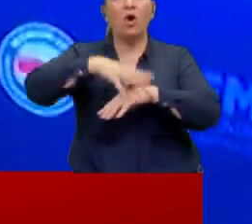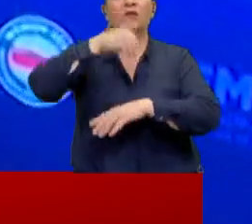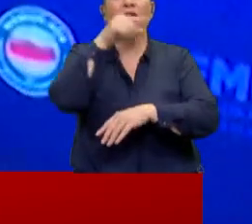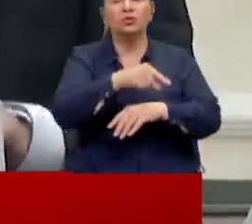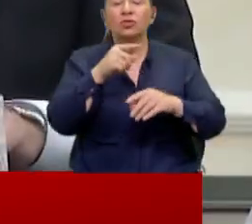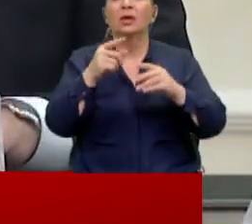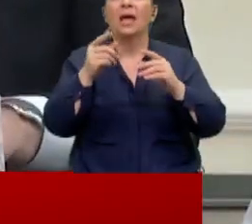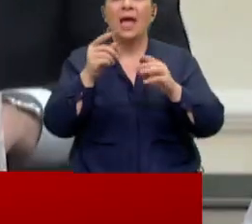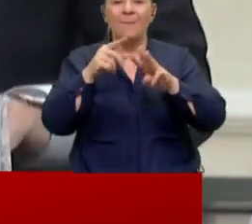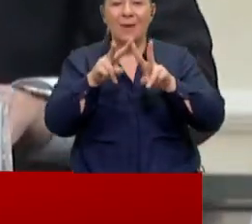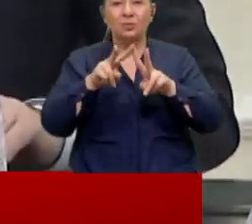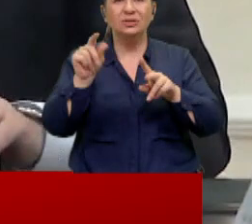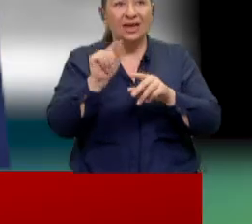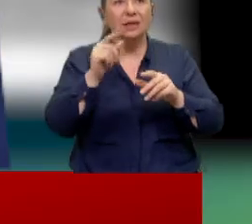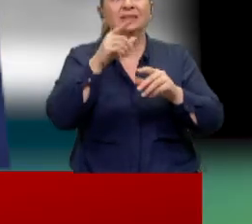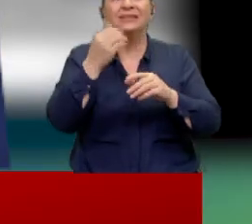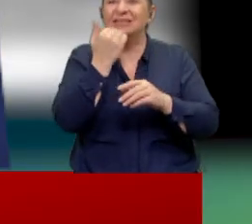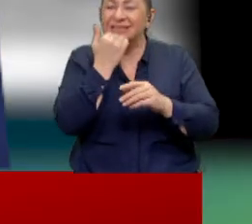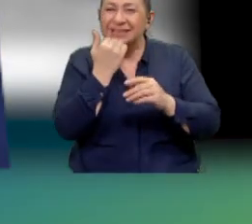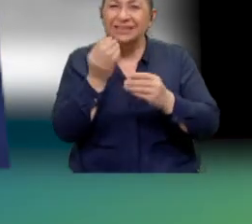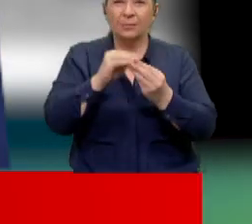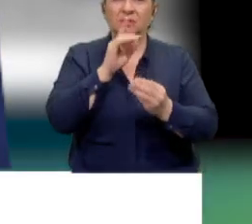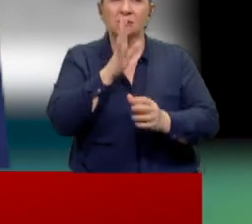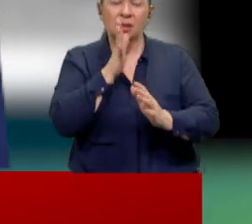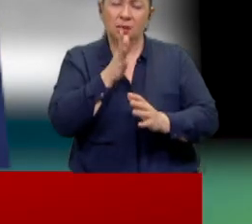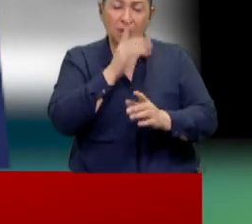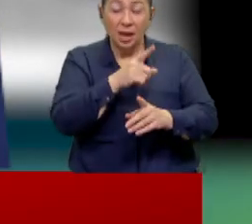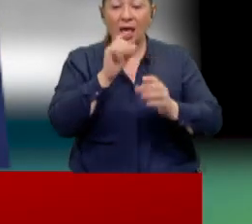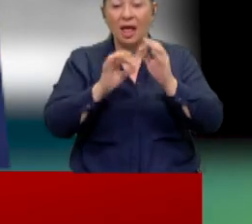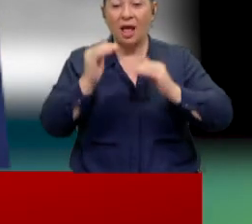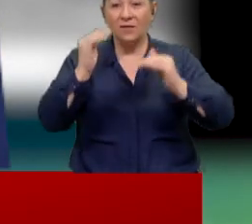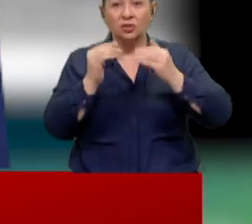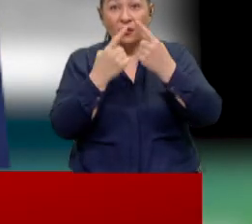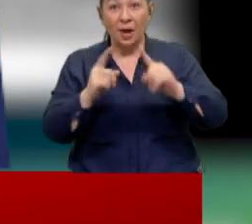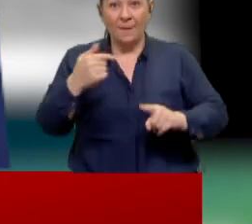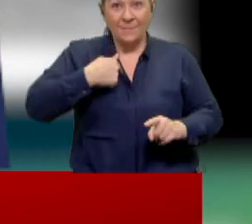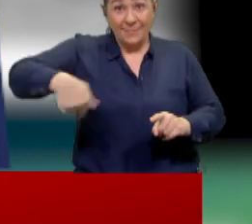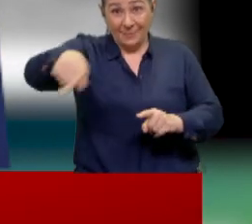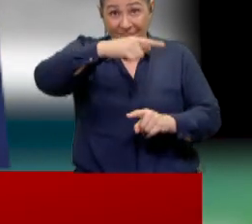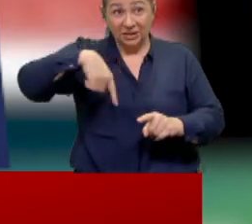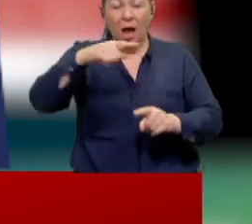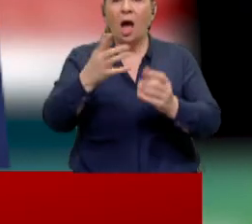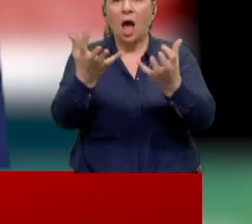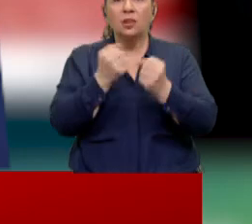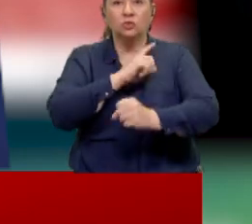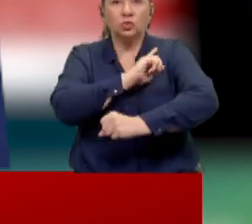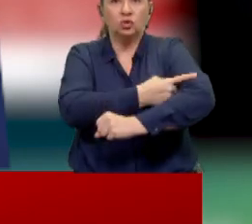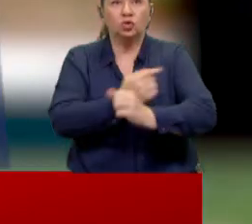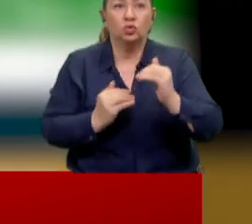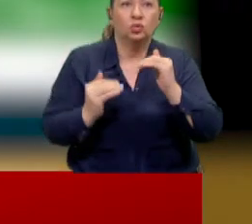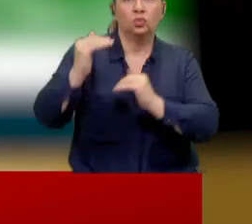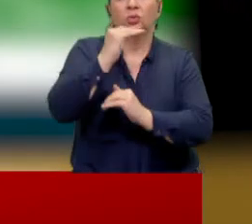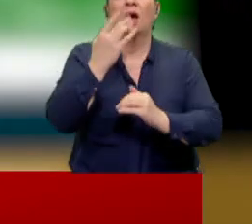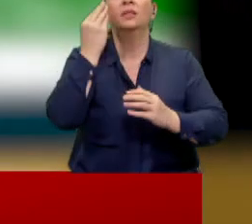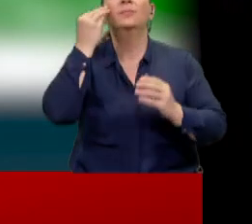Yalçın seyyanen zamda ısrarcıydı. Enflasyon farkının yansıtılması bizde alım gücünü yükseltmek anlamına